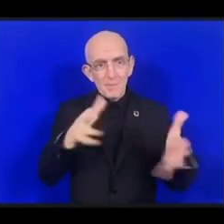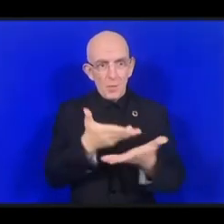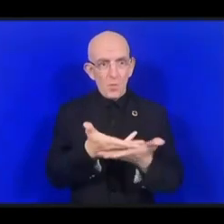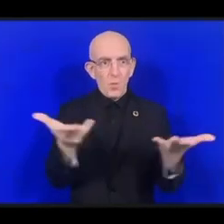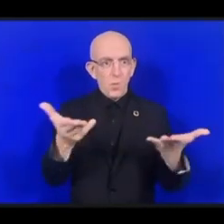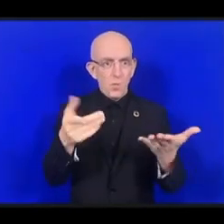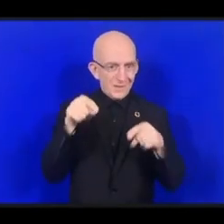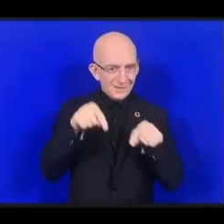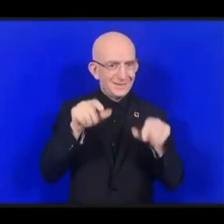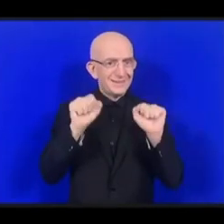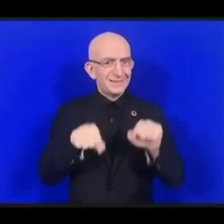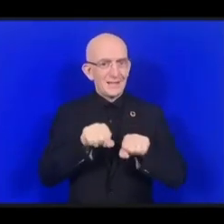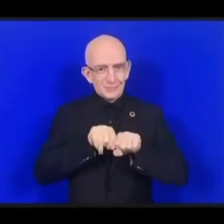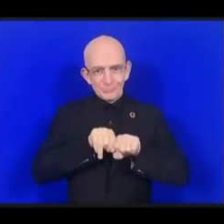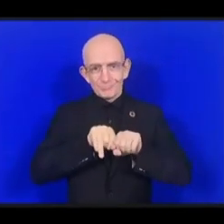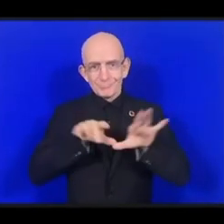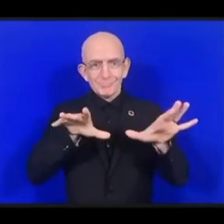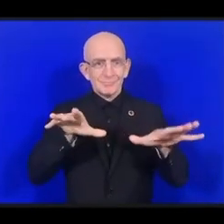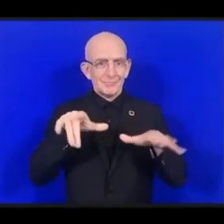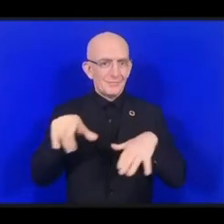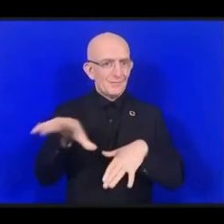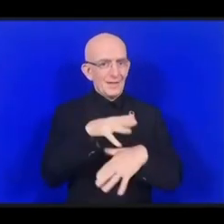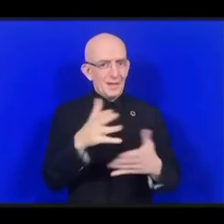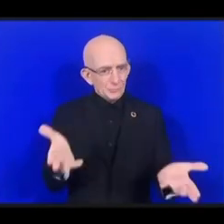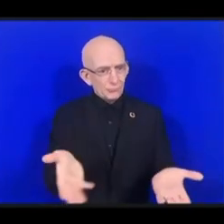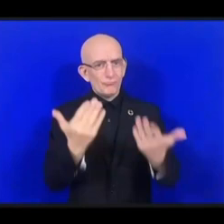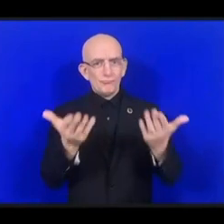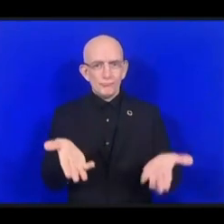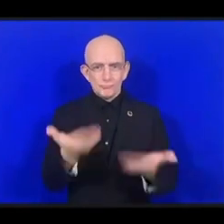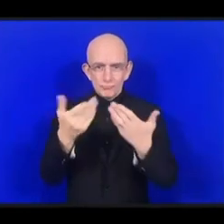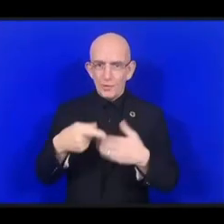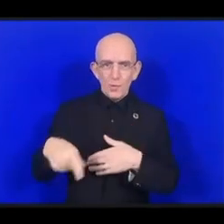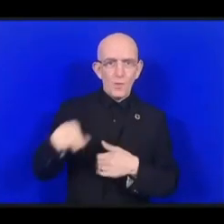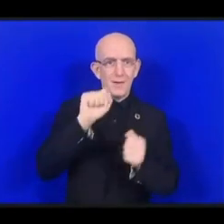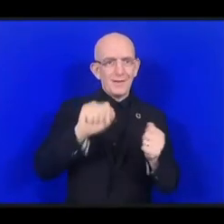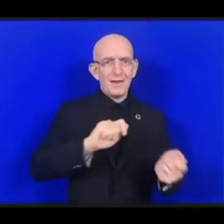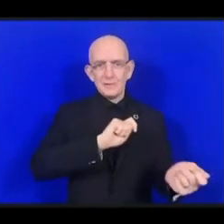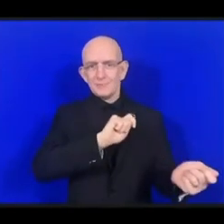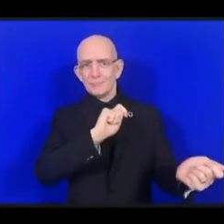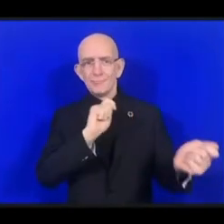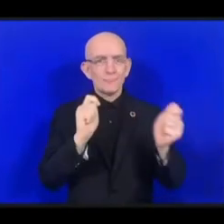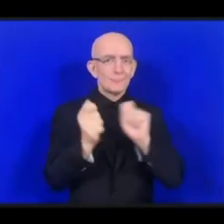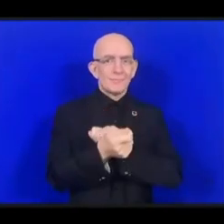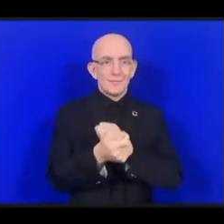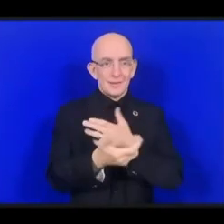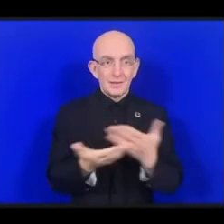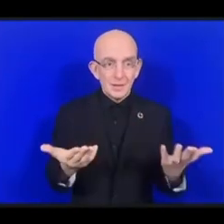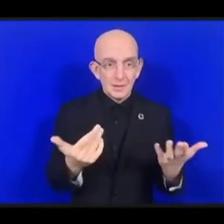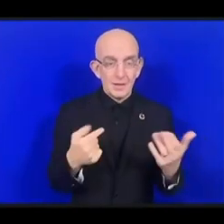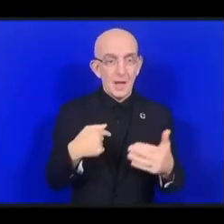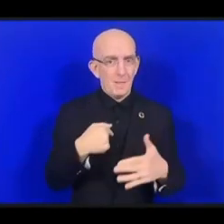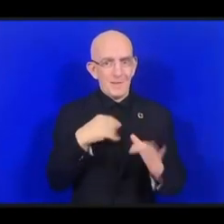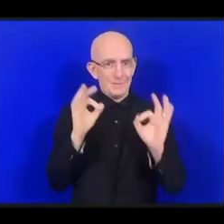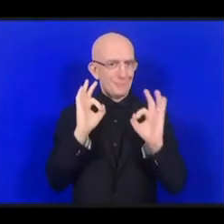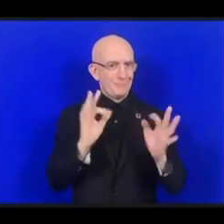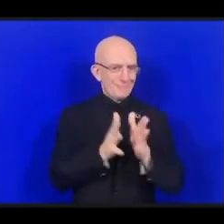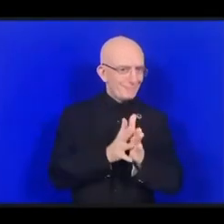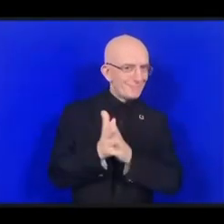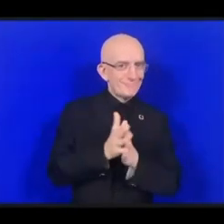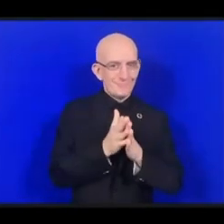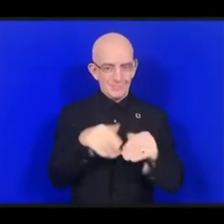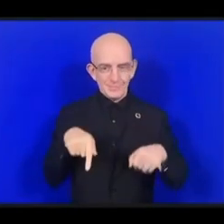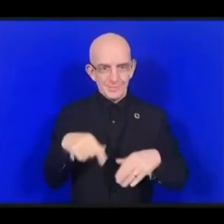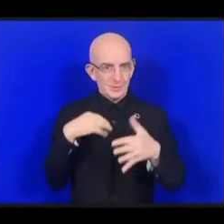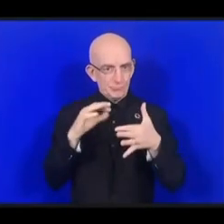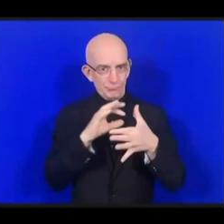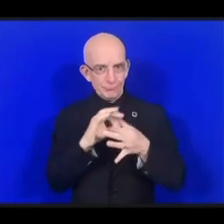は楽天チームの一員として変化をもたらしイノベーションをもたらしそして世界中のテレコムの業界